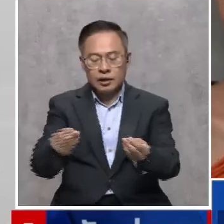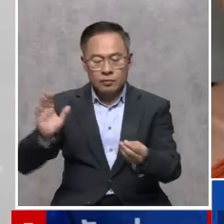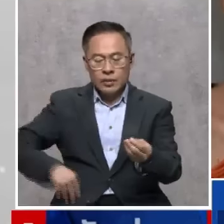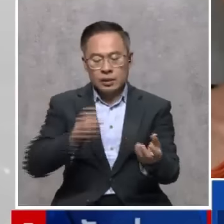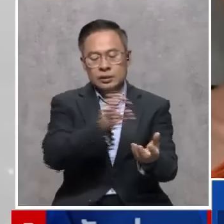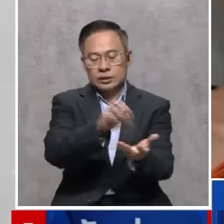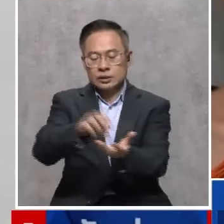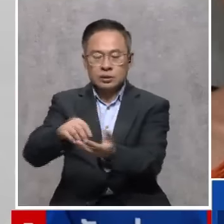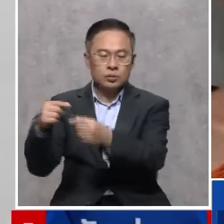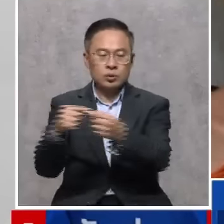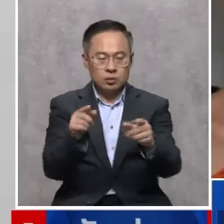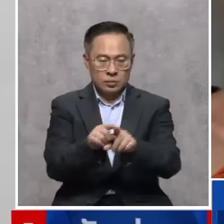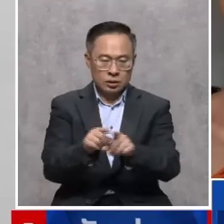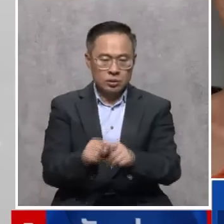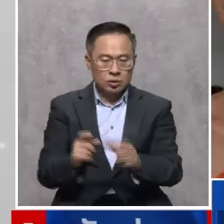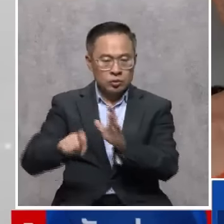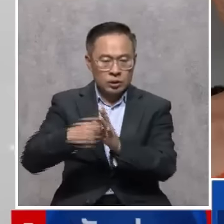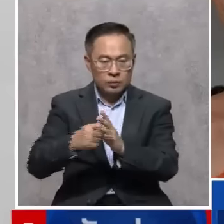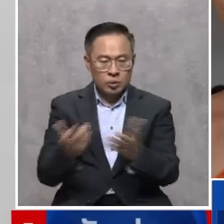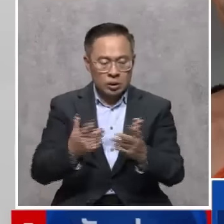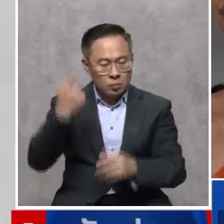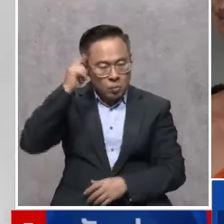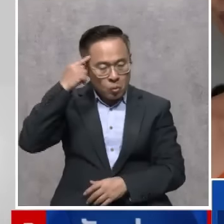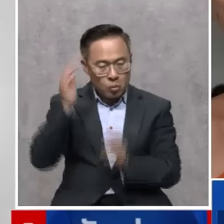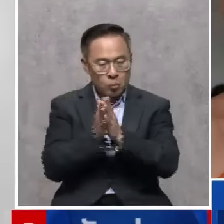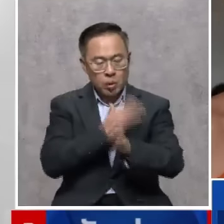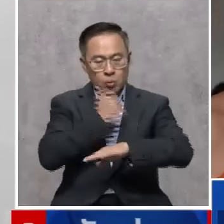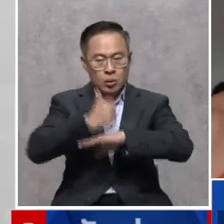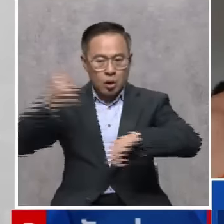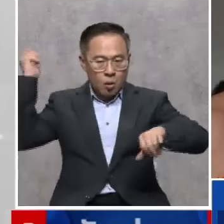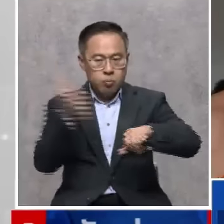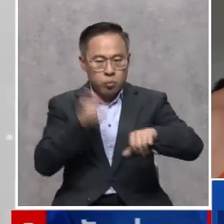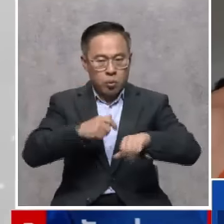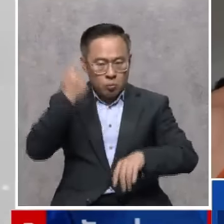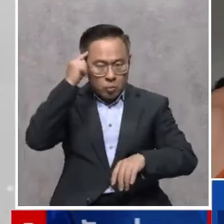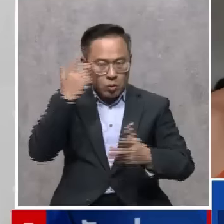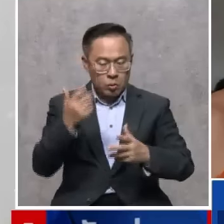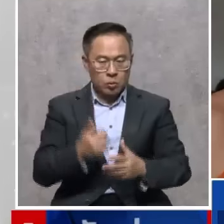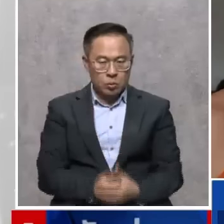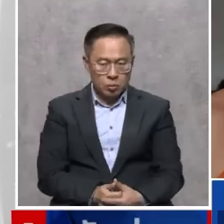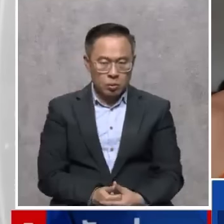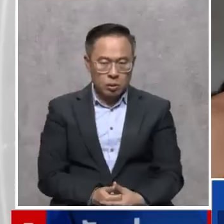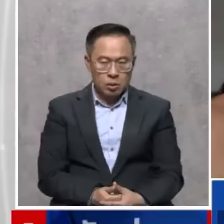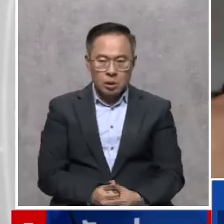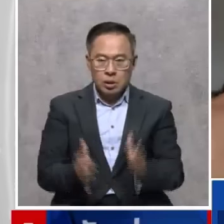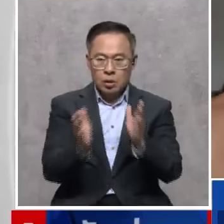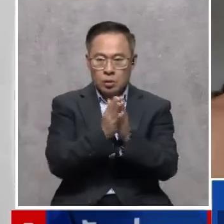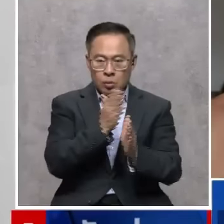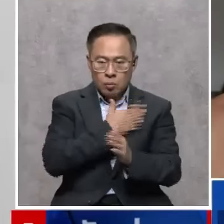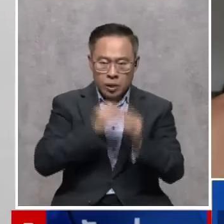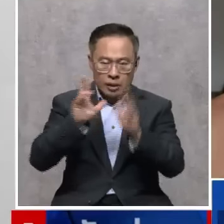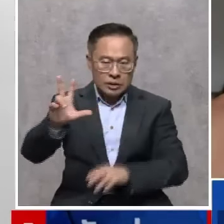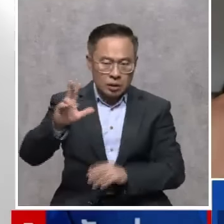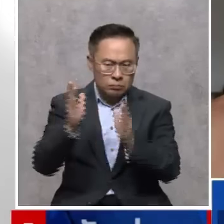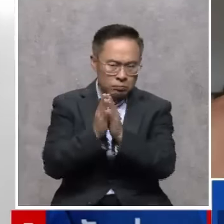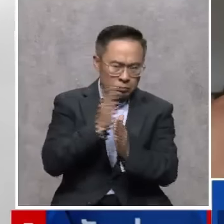ผมไม่ทราบเหมือนกันโยมว่าอย่างไร แล้วทำไมยกมาถึง3รูปแล้วมาทำร้ายอย่างนั้นพอรู้ไหมว่ามันไปทำอะไร